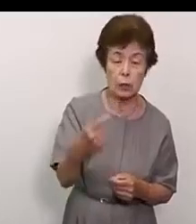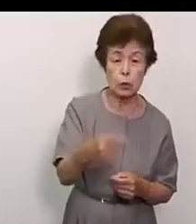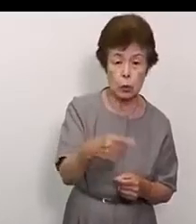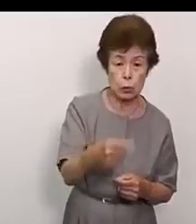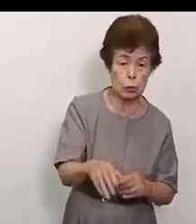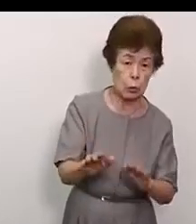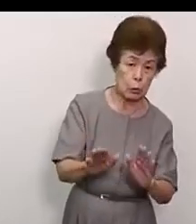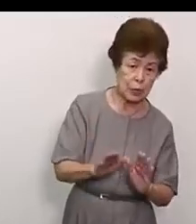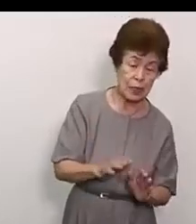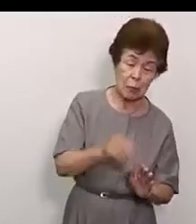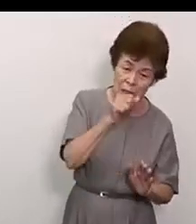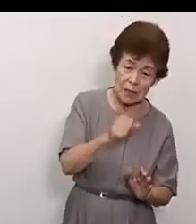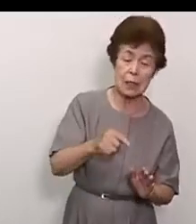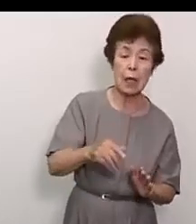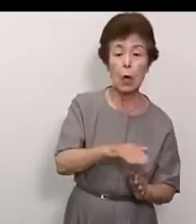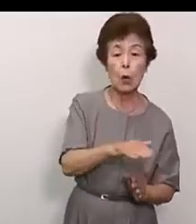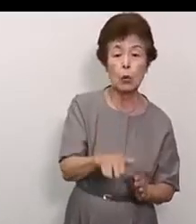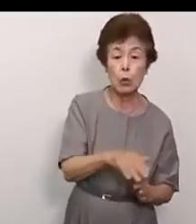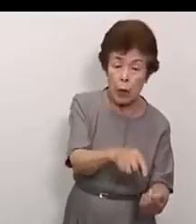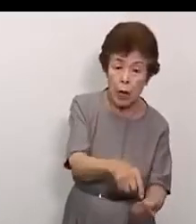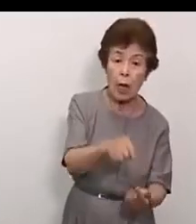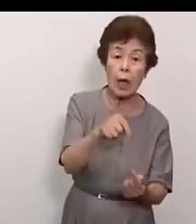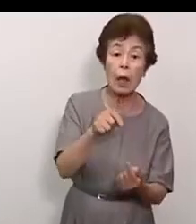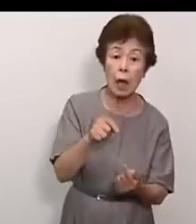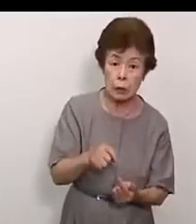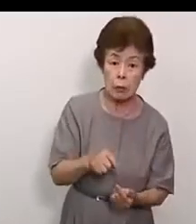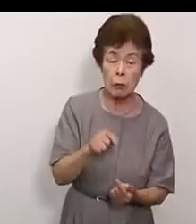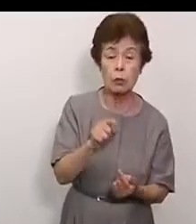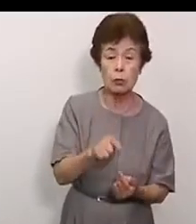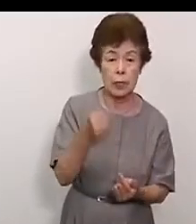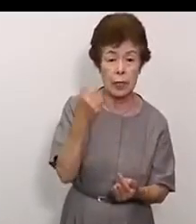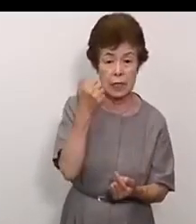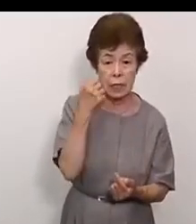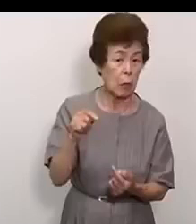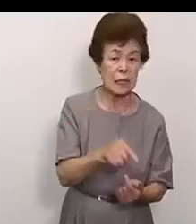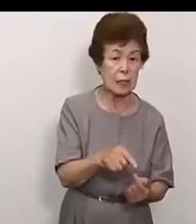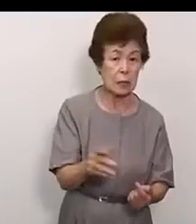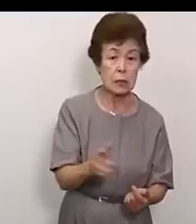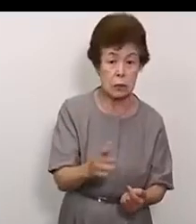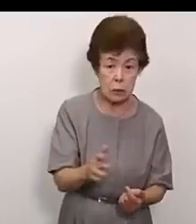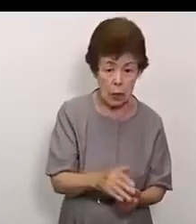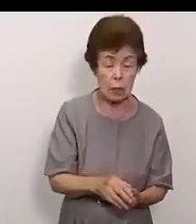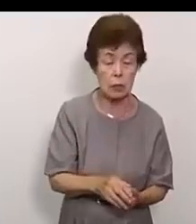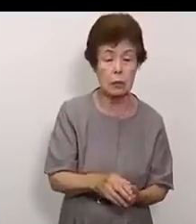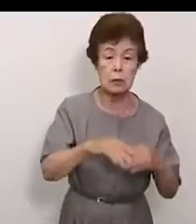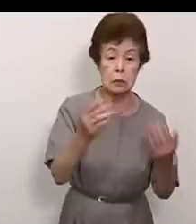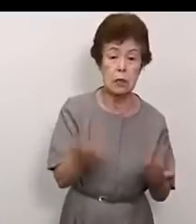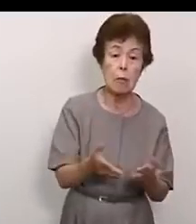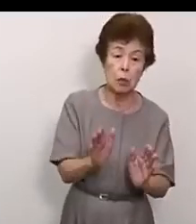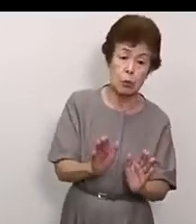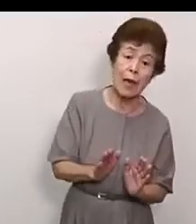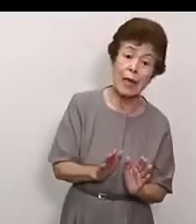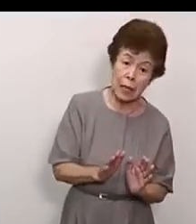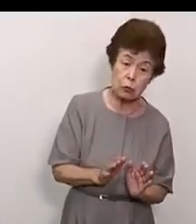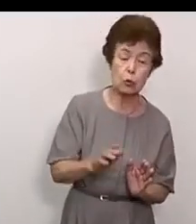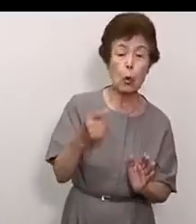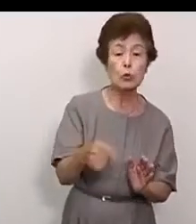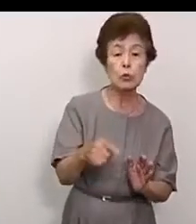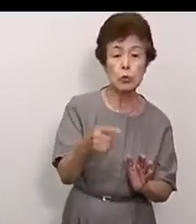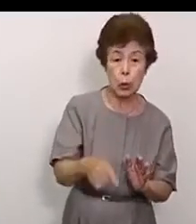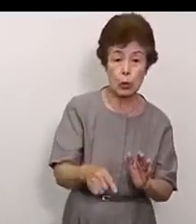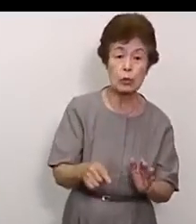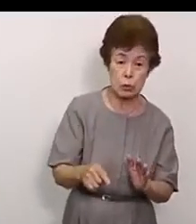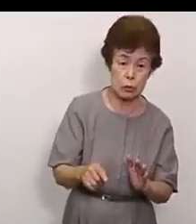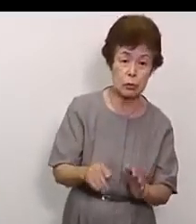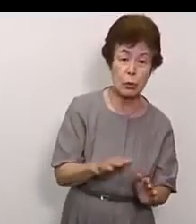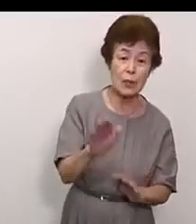いいんだって、子どもがそれを選んでもそれは誰も非難しない、全部受け入れるっていう、そういう教育の体制ができ